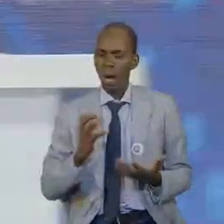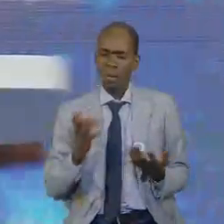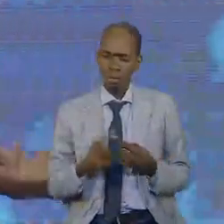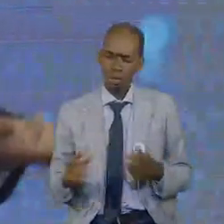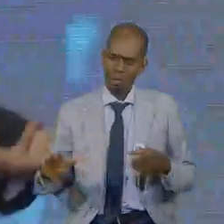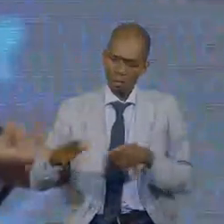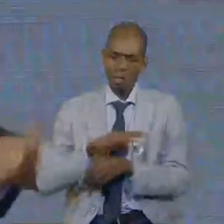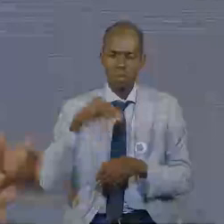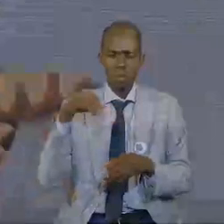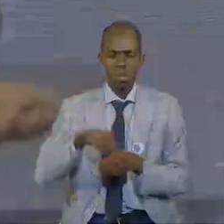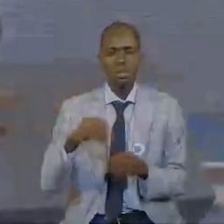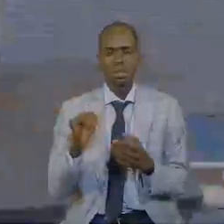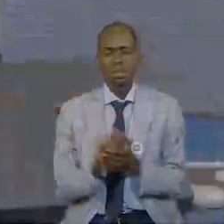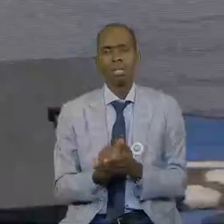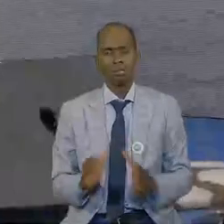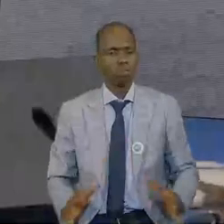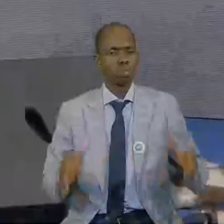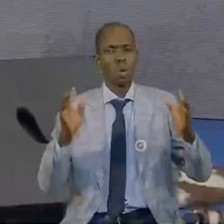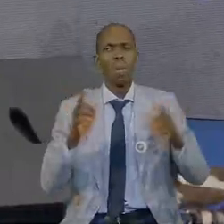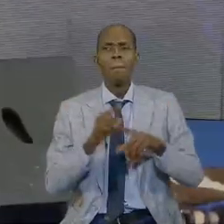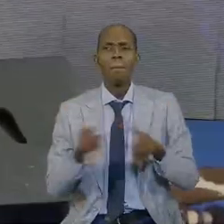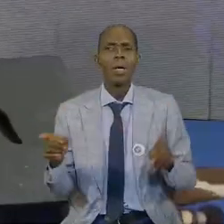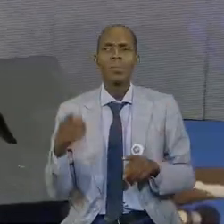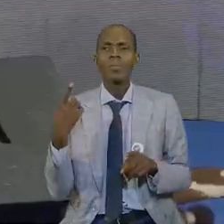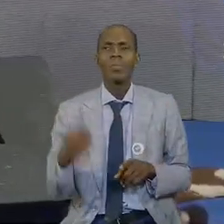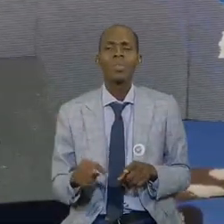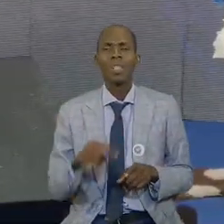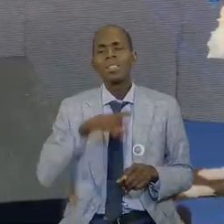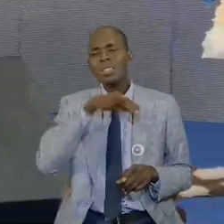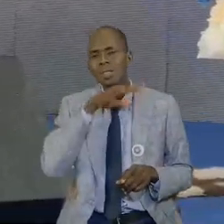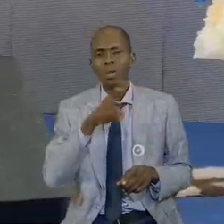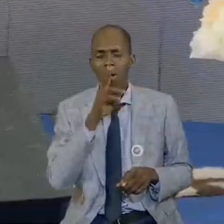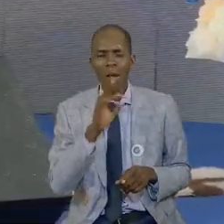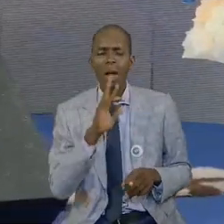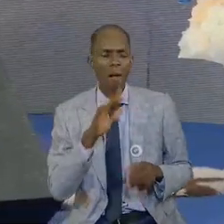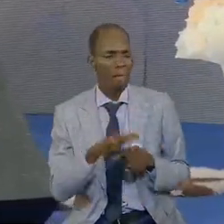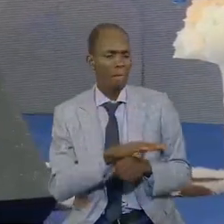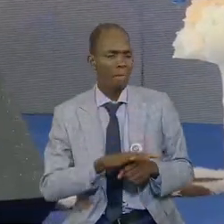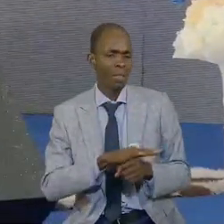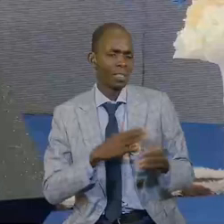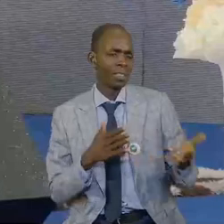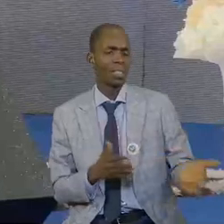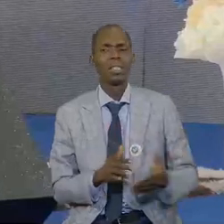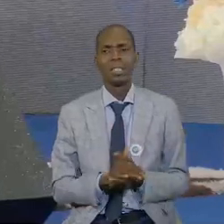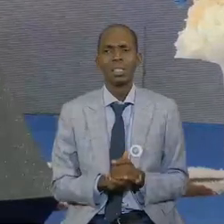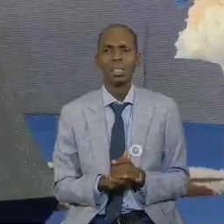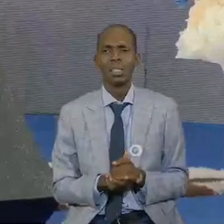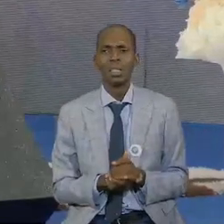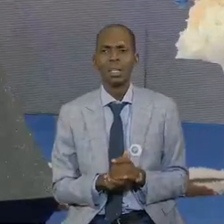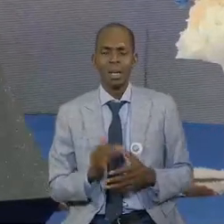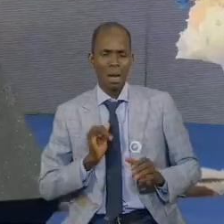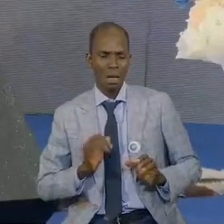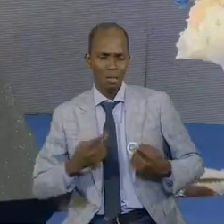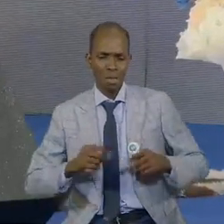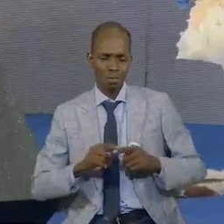tonneau. The dirty water, they fill the drum. Et ils ont rempli le tonneau d'eau sale. I push the drum.